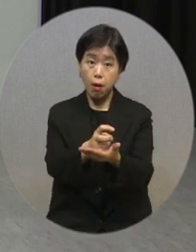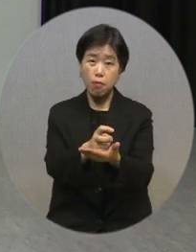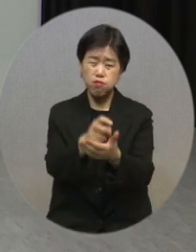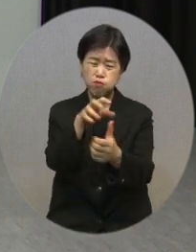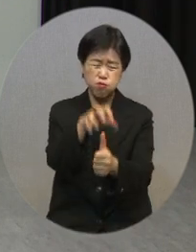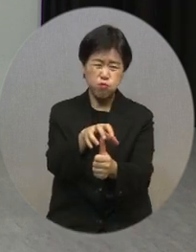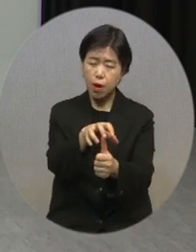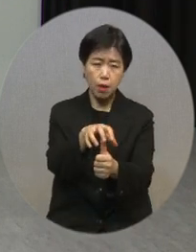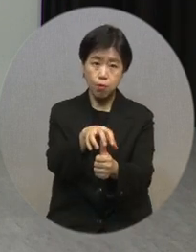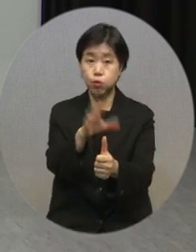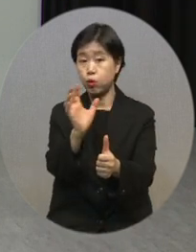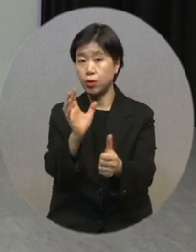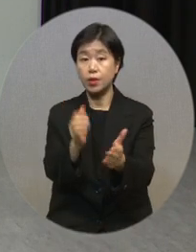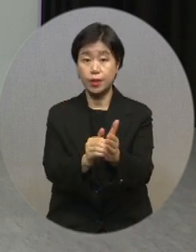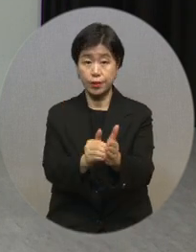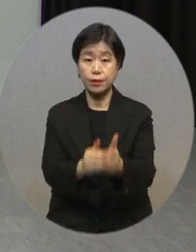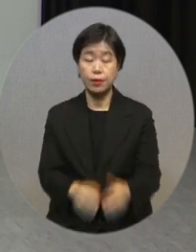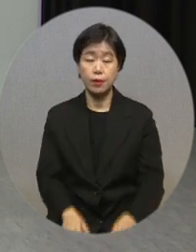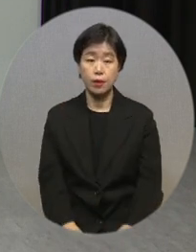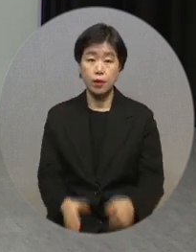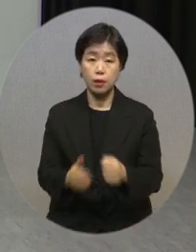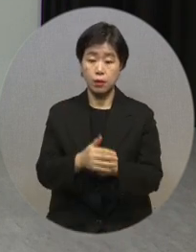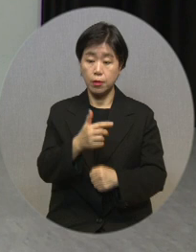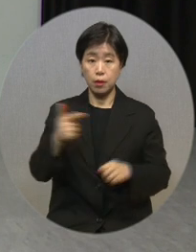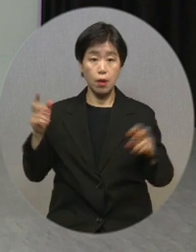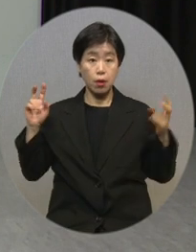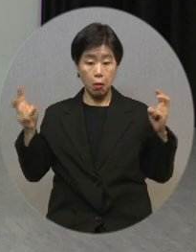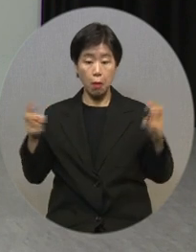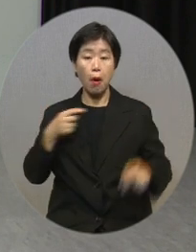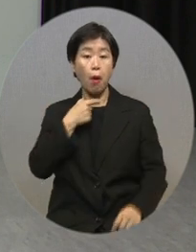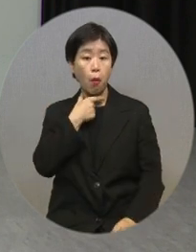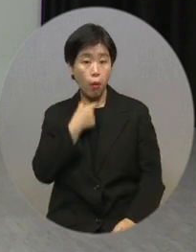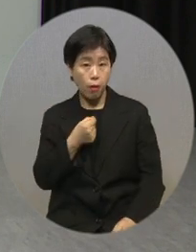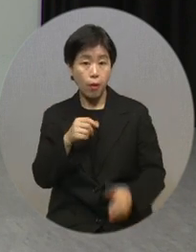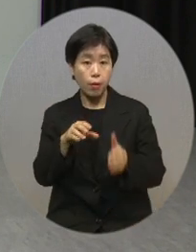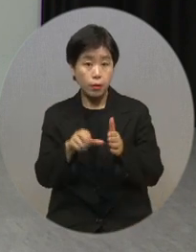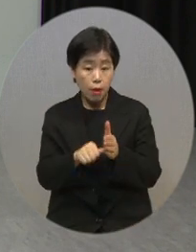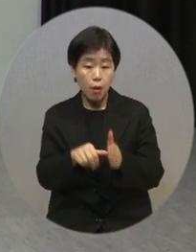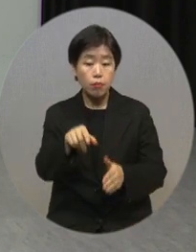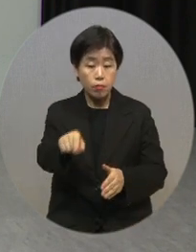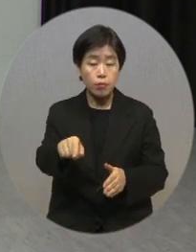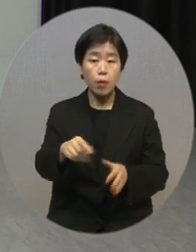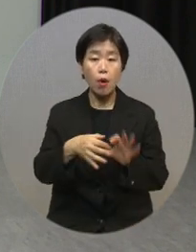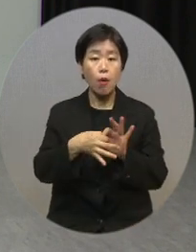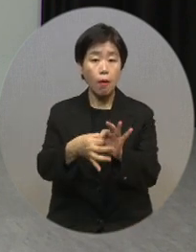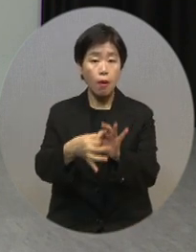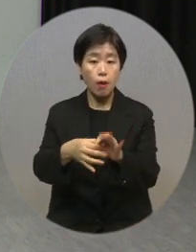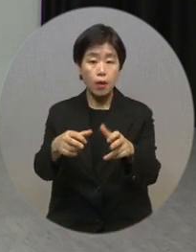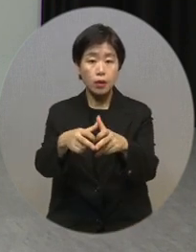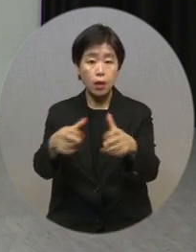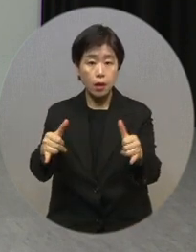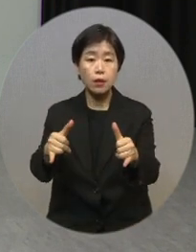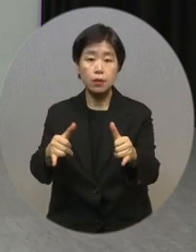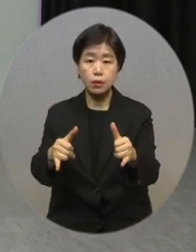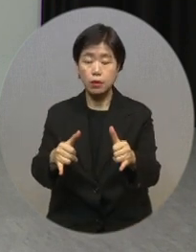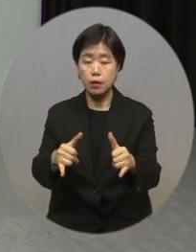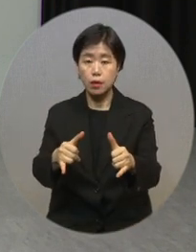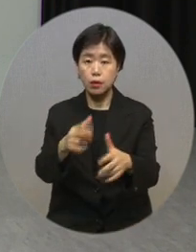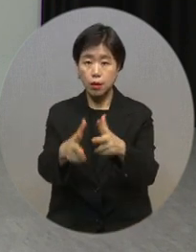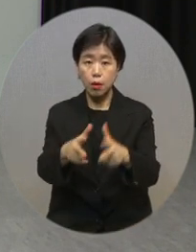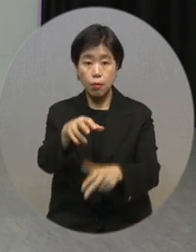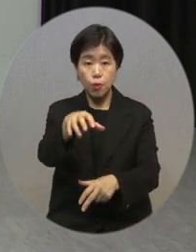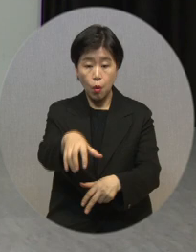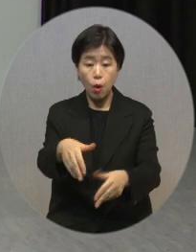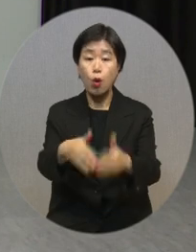다 풀었습니다. 그래서 대기업이 하고자 한다면은 장애인 그 표준 사업장을 다양하게 만들 수 있는 그